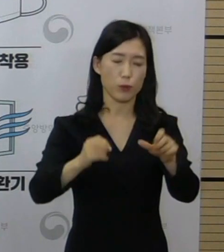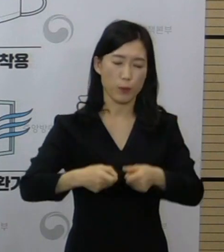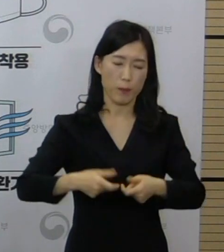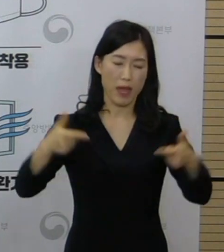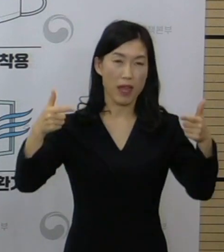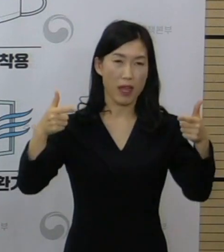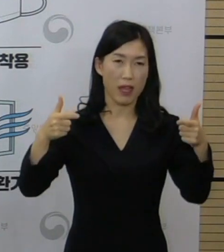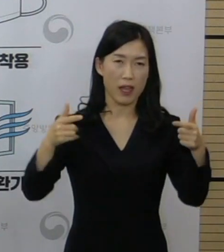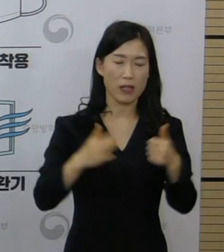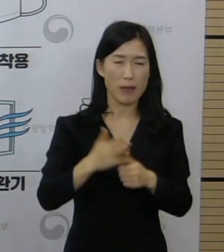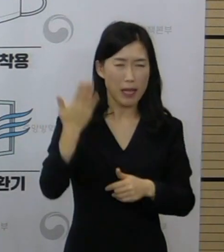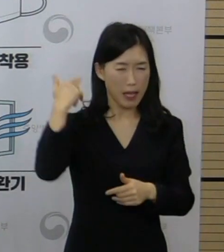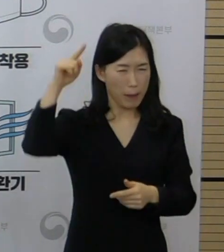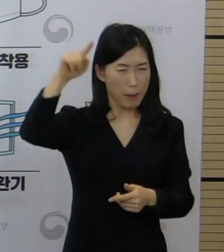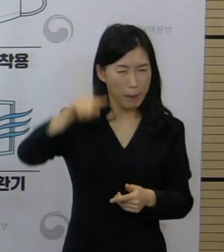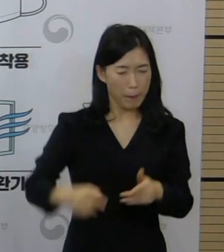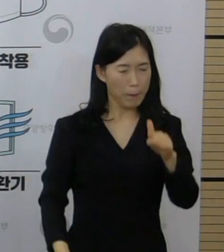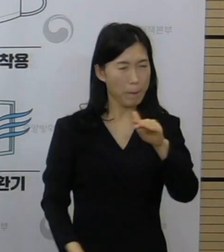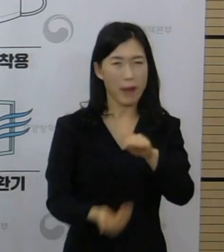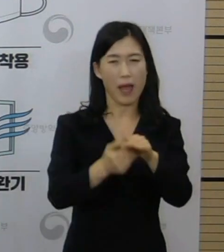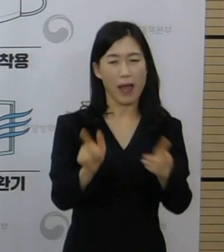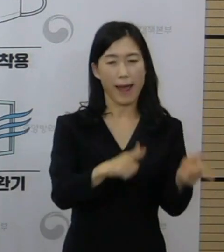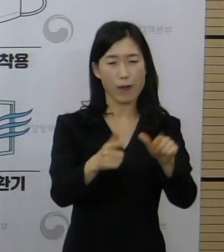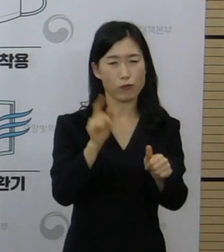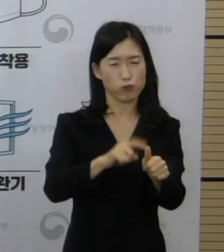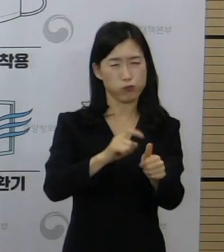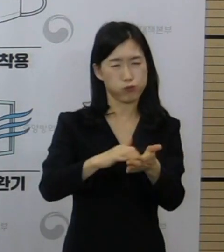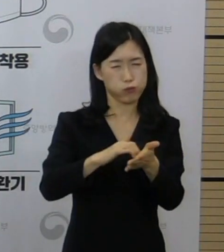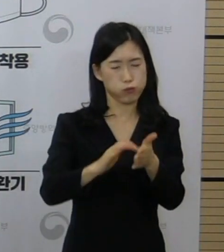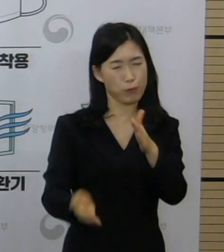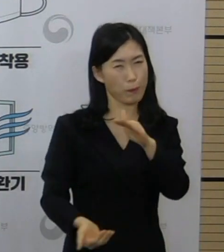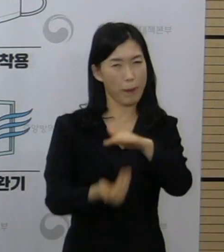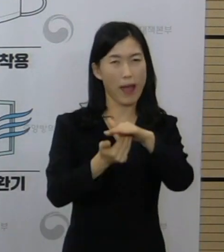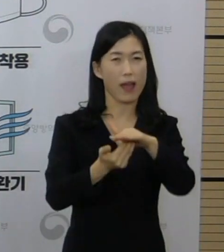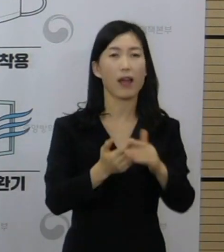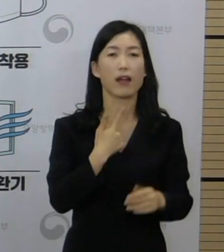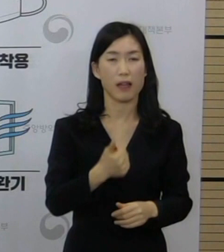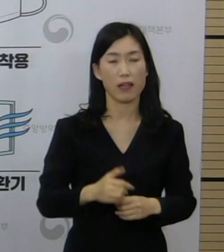증가하여 역대 최다 일평균 확진자 수입니다.